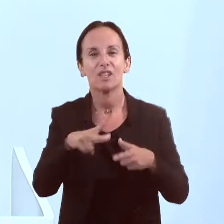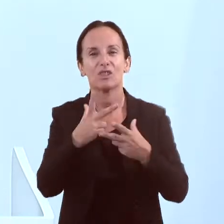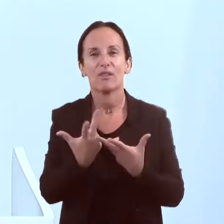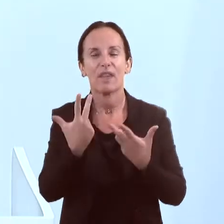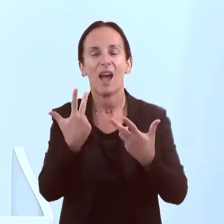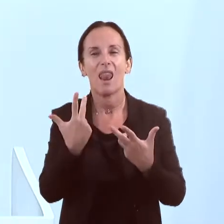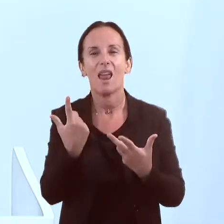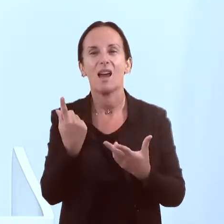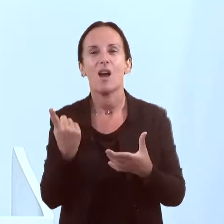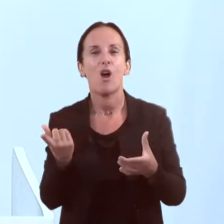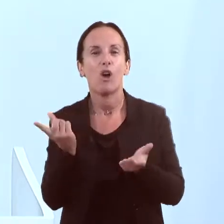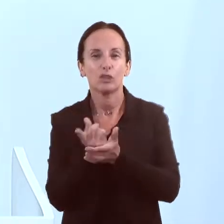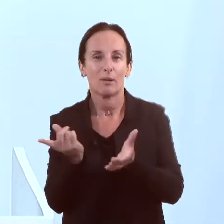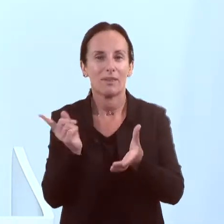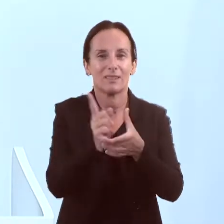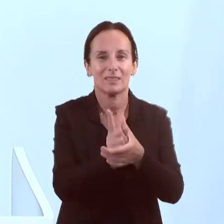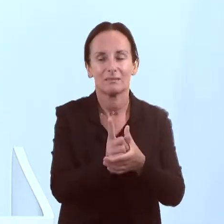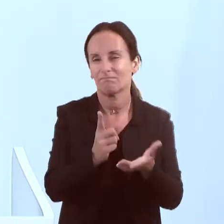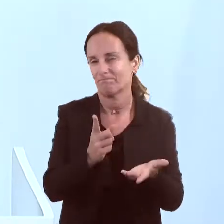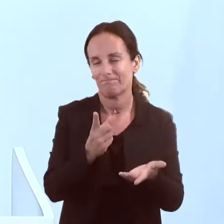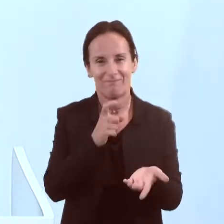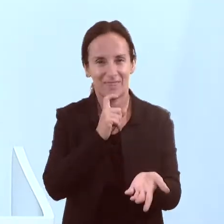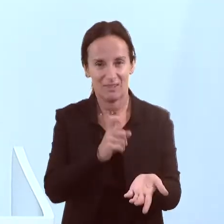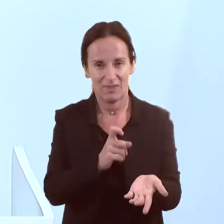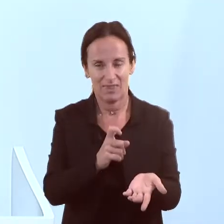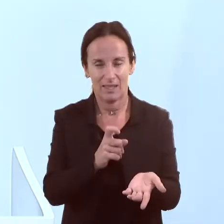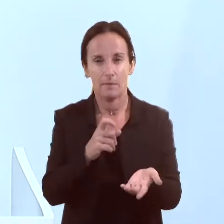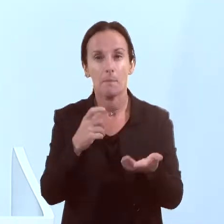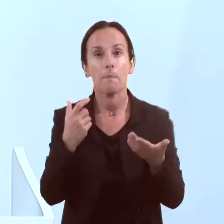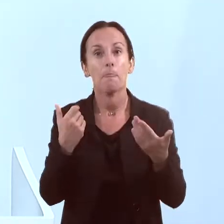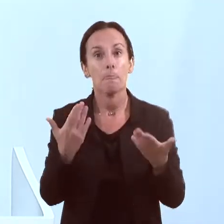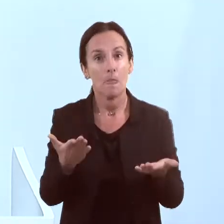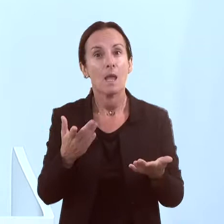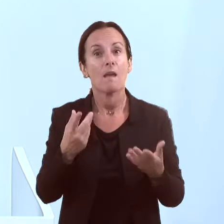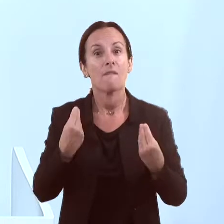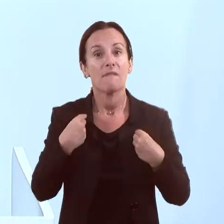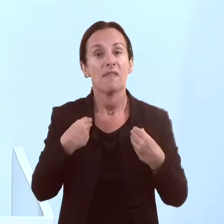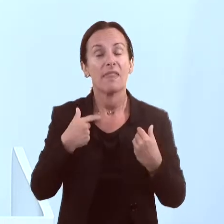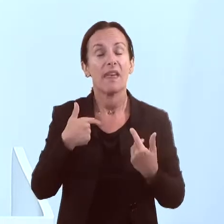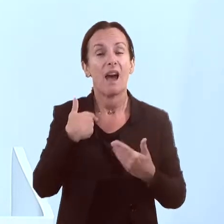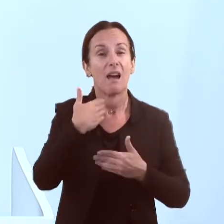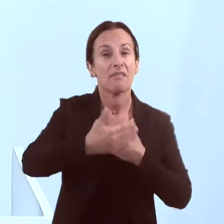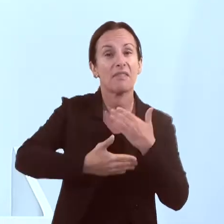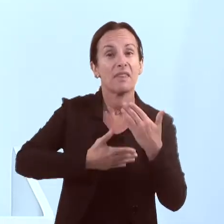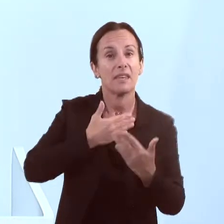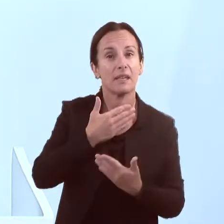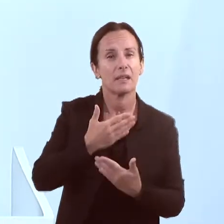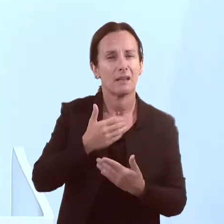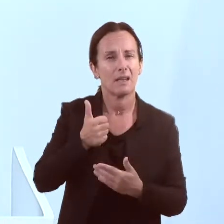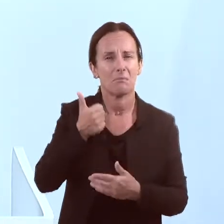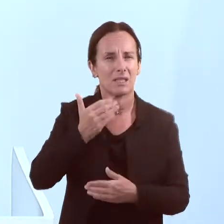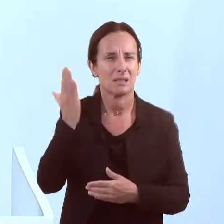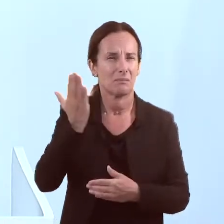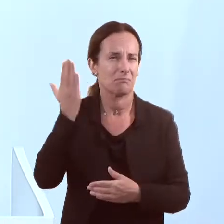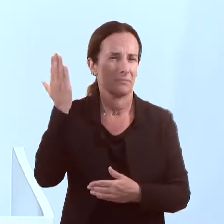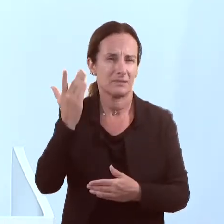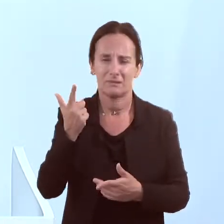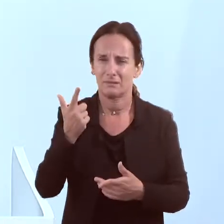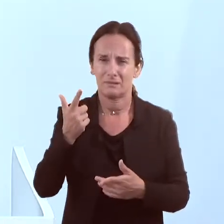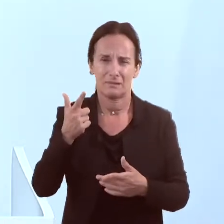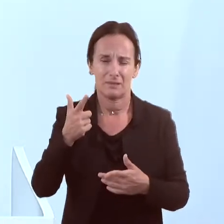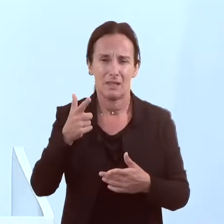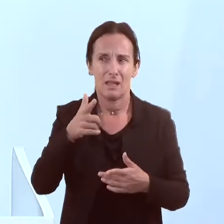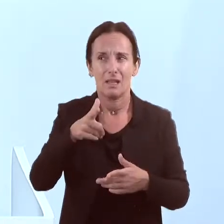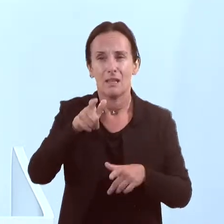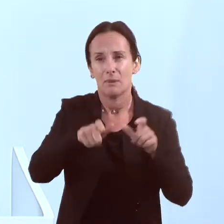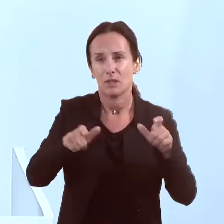via. Entendre que el cicle vital també afecta de forma especial a les persones en trànsit per l'exclusió.